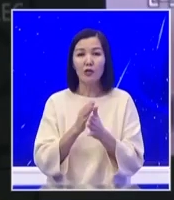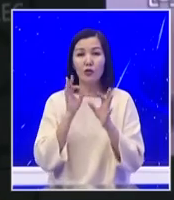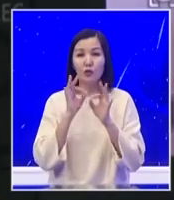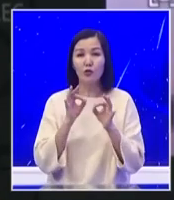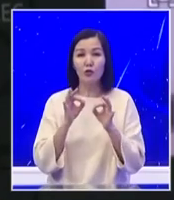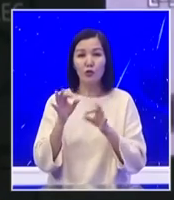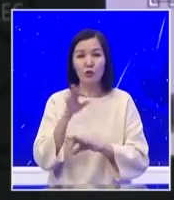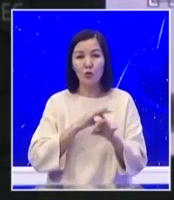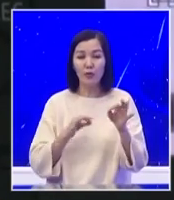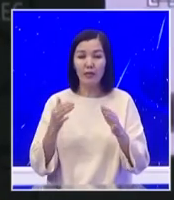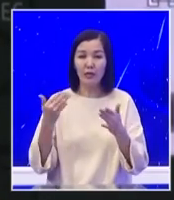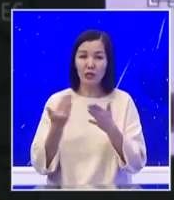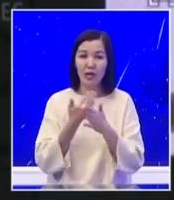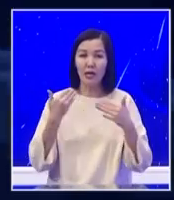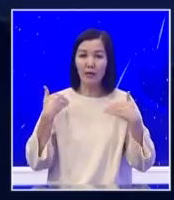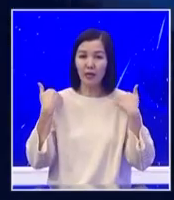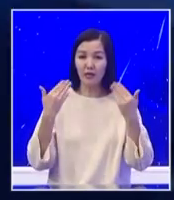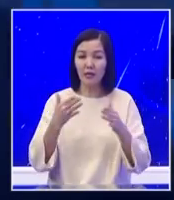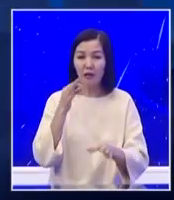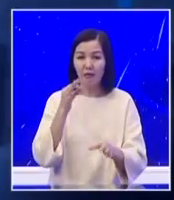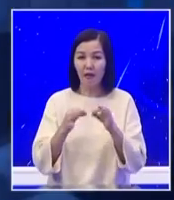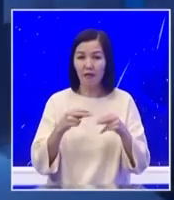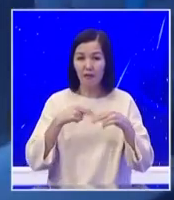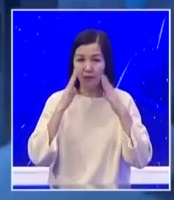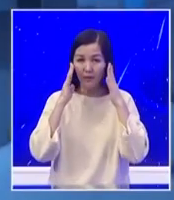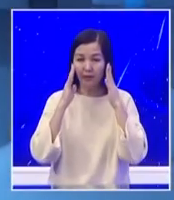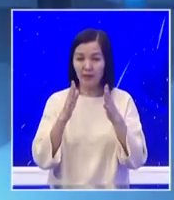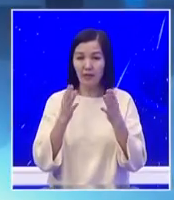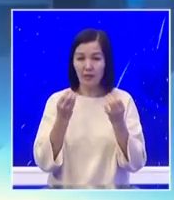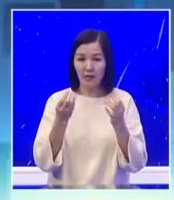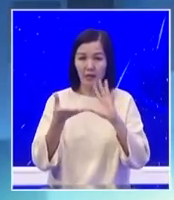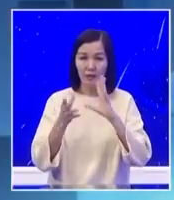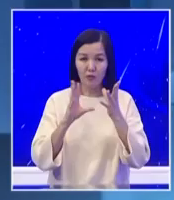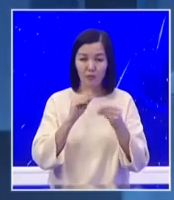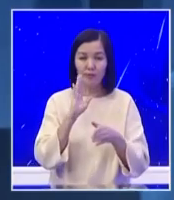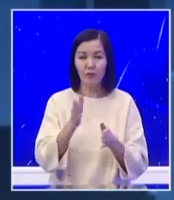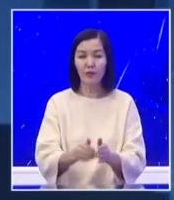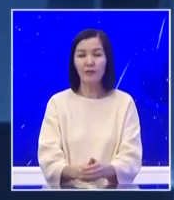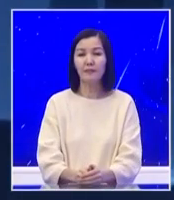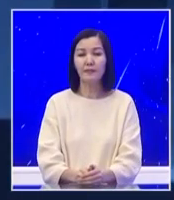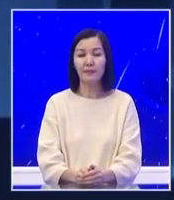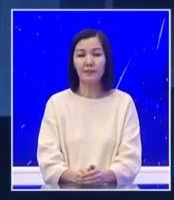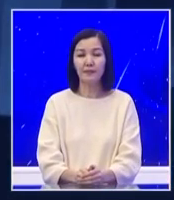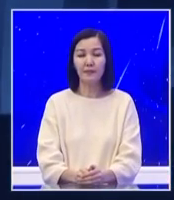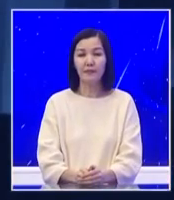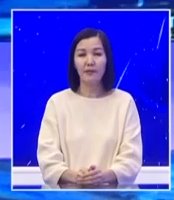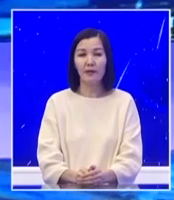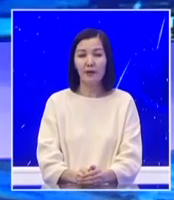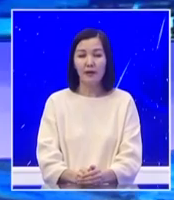осындай талқылаулар нәтижелері ескерілетін болады, дейді. Әзиза Ғазезқызы, Ринат Өтеев, Нұр Сұлтан.